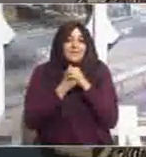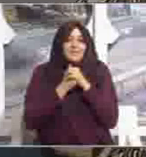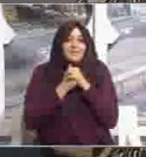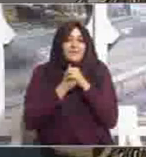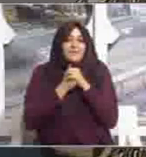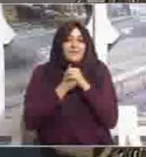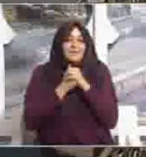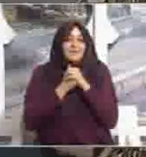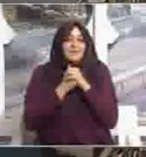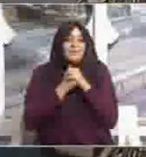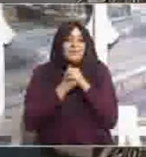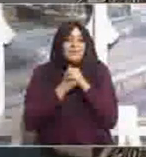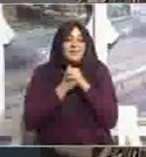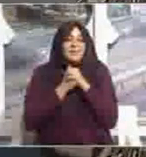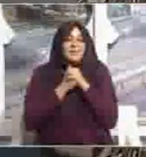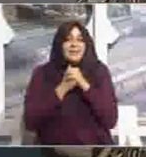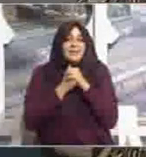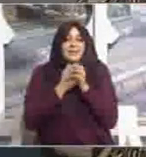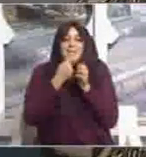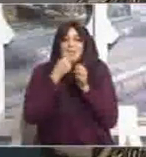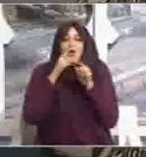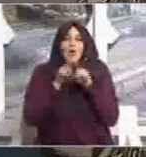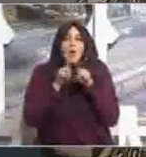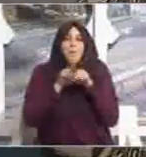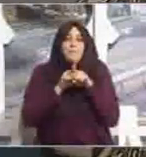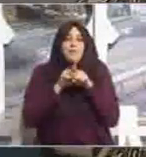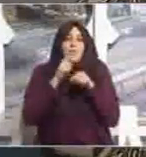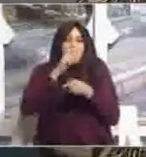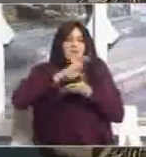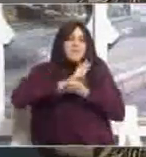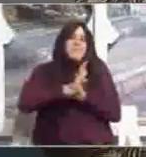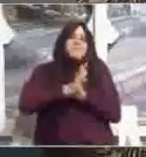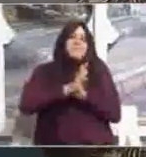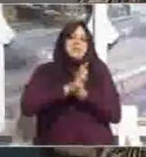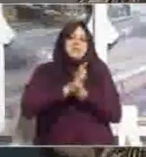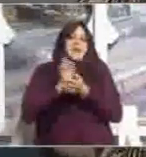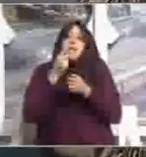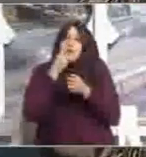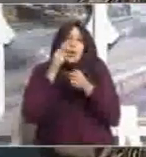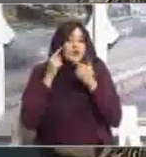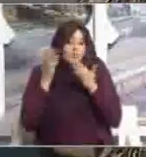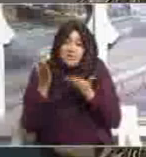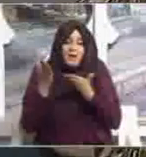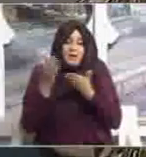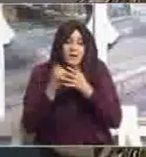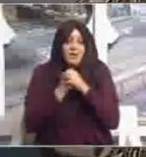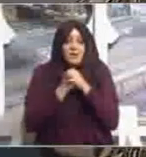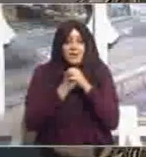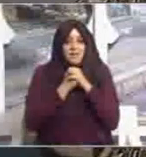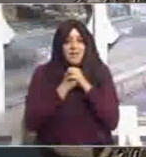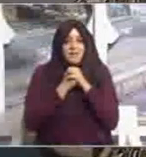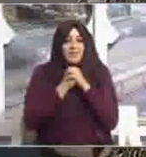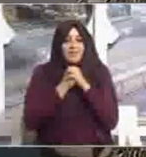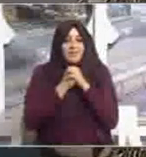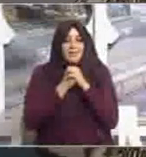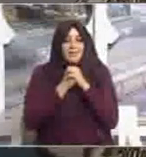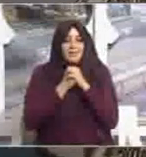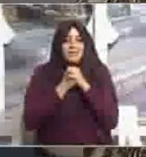الاسره زوج وزوجه. لذلك يعني حسس مسكينة شو كأنه ظلمها، هي حستها كذا، حسس بأنه شو ظلمها